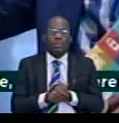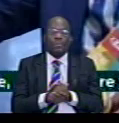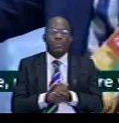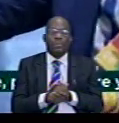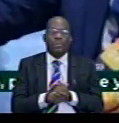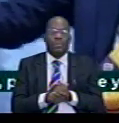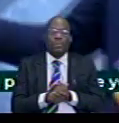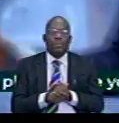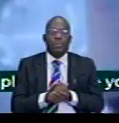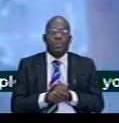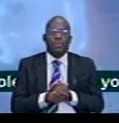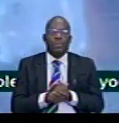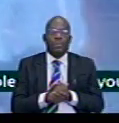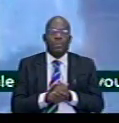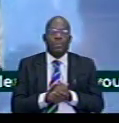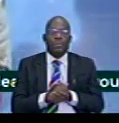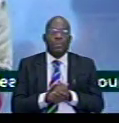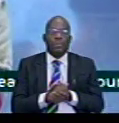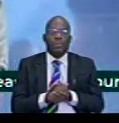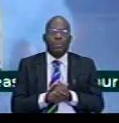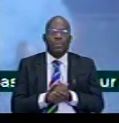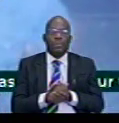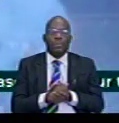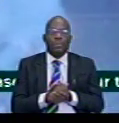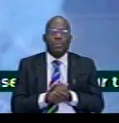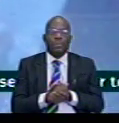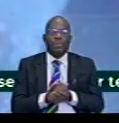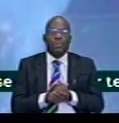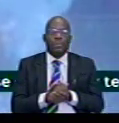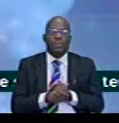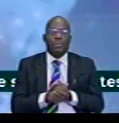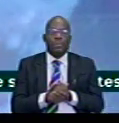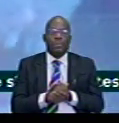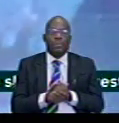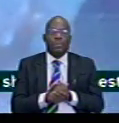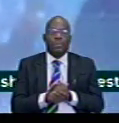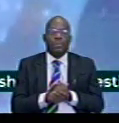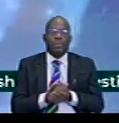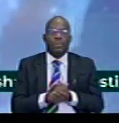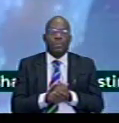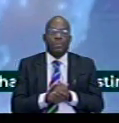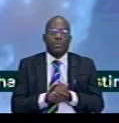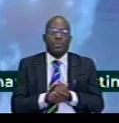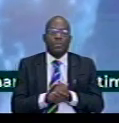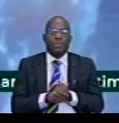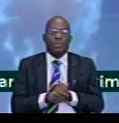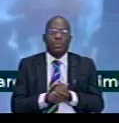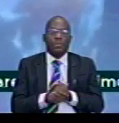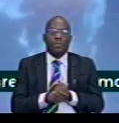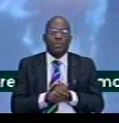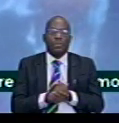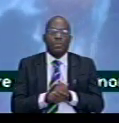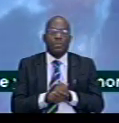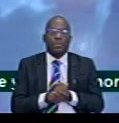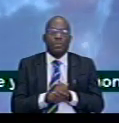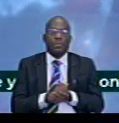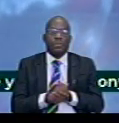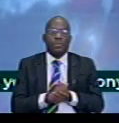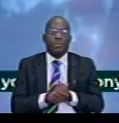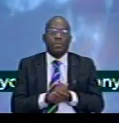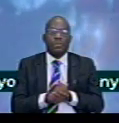novembre 2022, Jésus-Christ m'a guéri. Je souffrais d'une maladie plus de 15